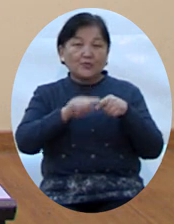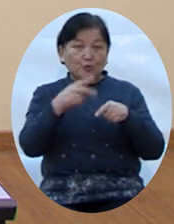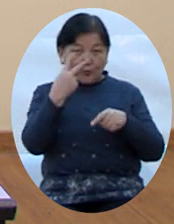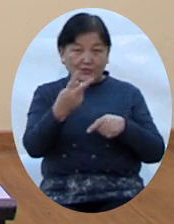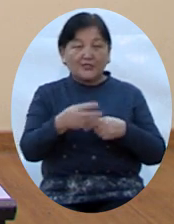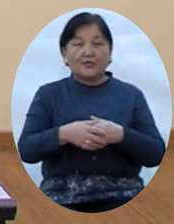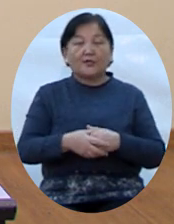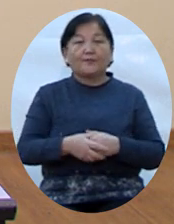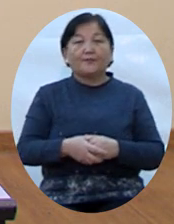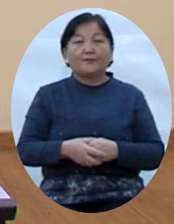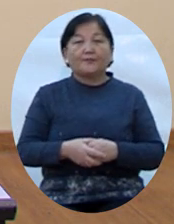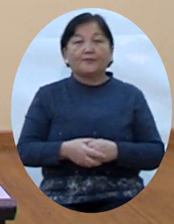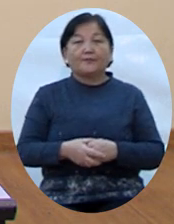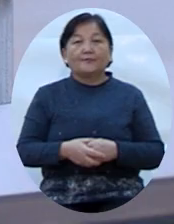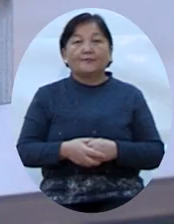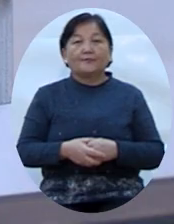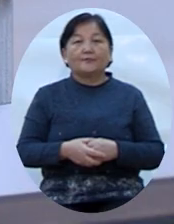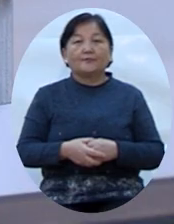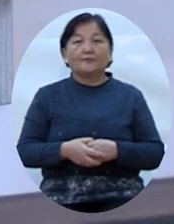хуруушилтай уусамлтаа нэмье.